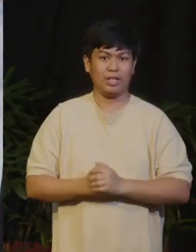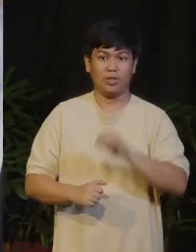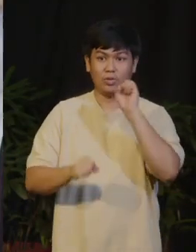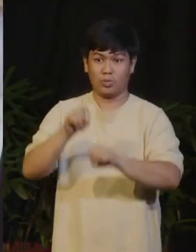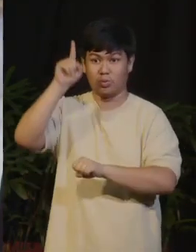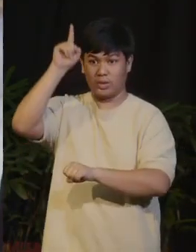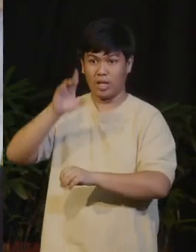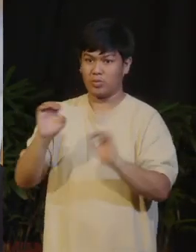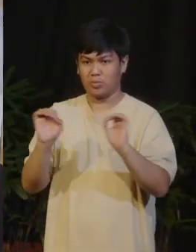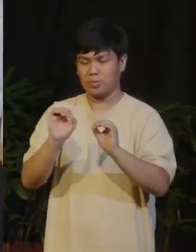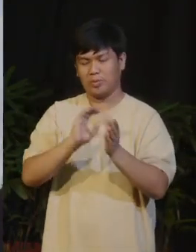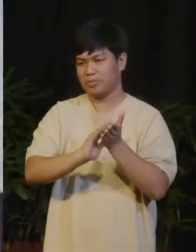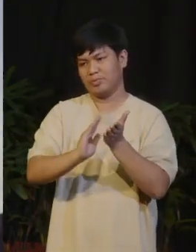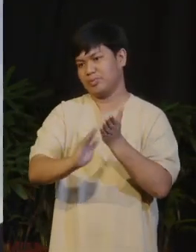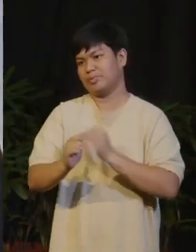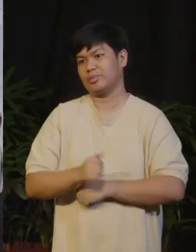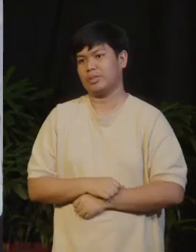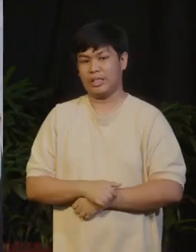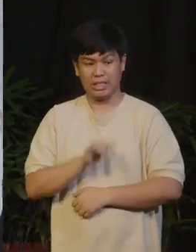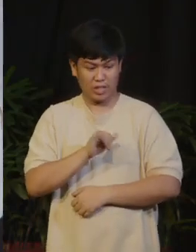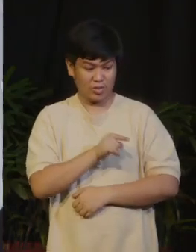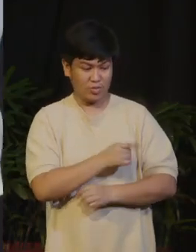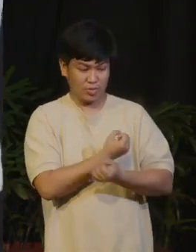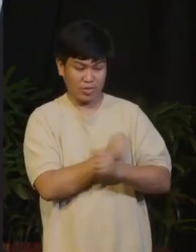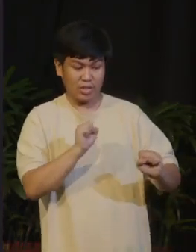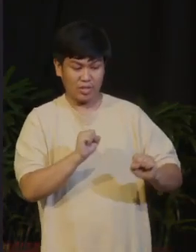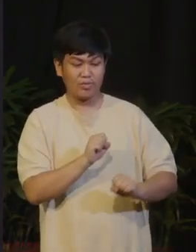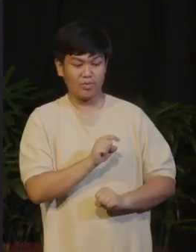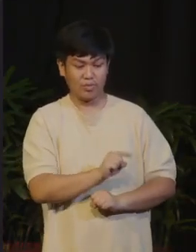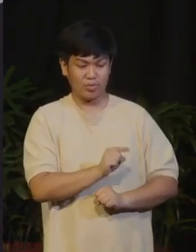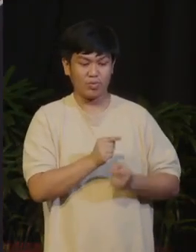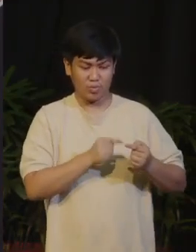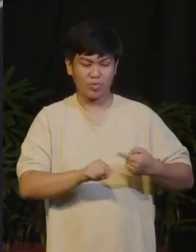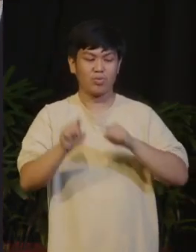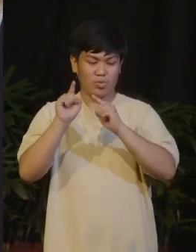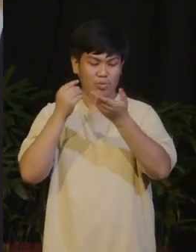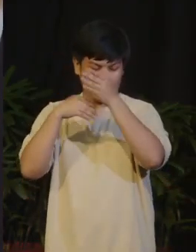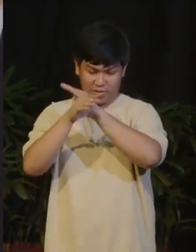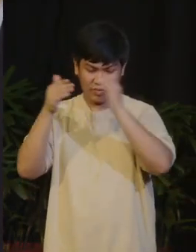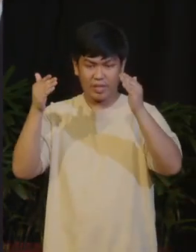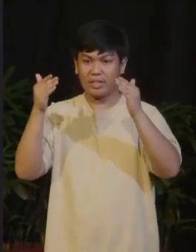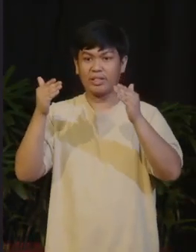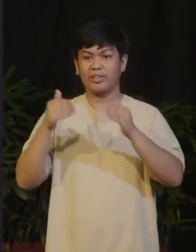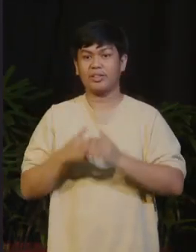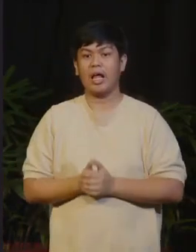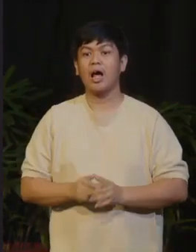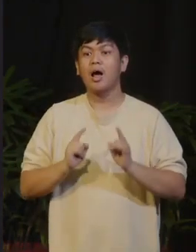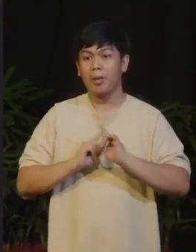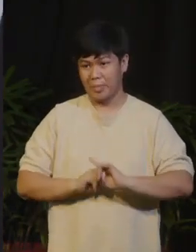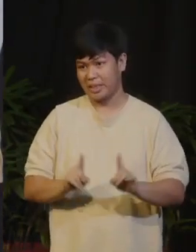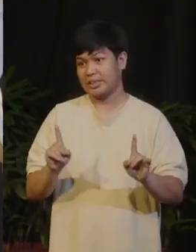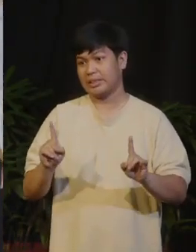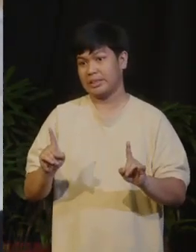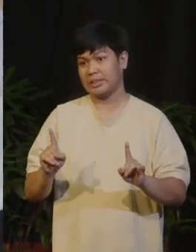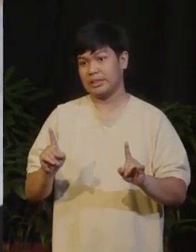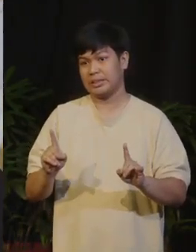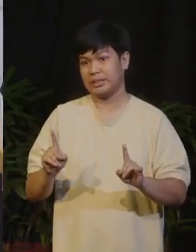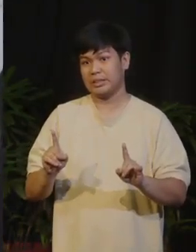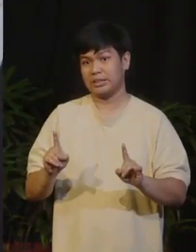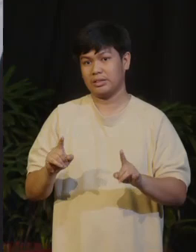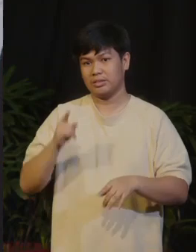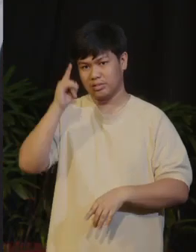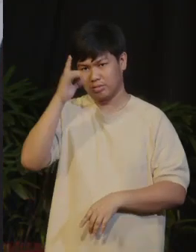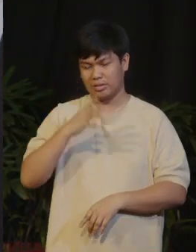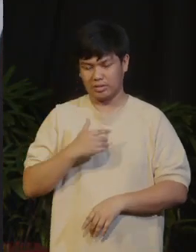patatawarin noon. Ligtas pa rin kayo pa papunta pa rin ng langit. Ngunit, masama loob sa atin